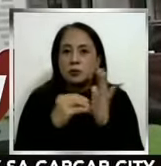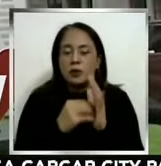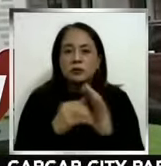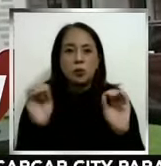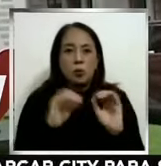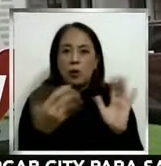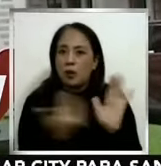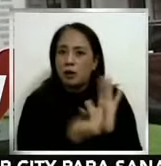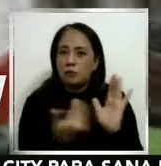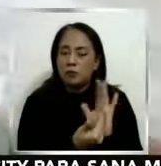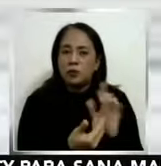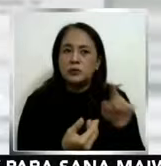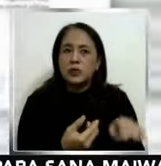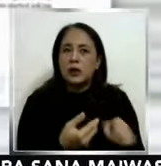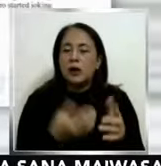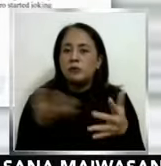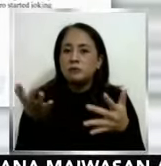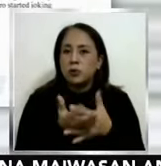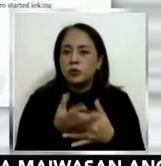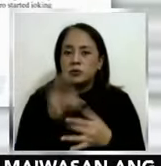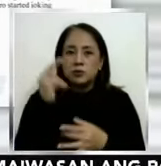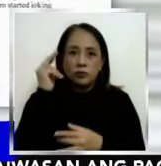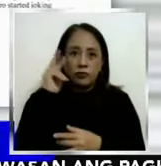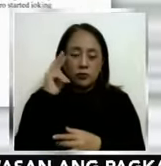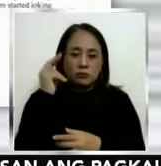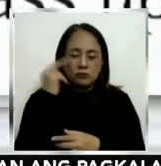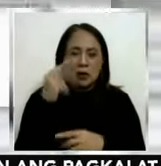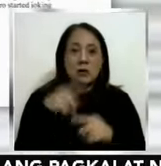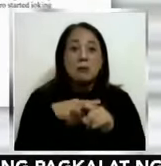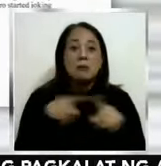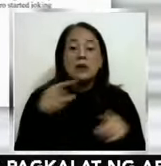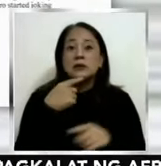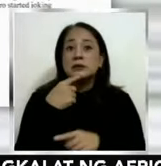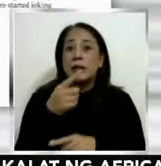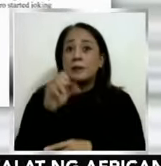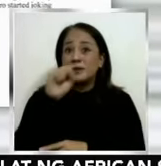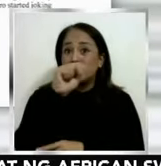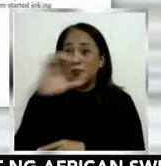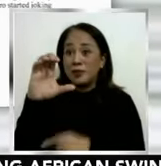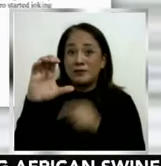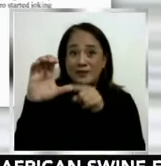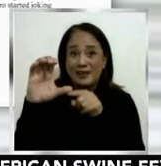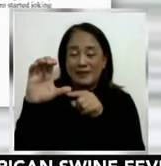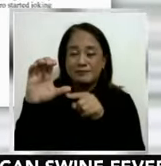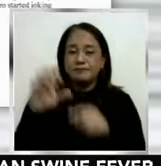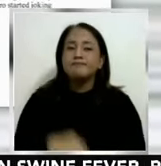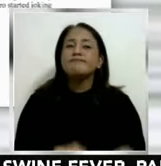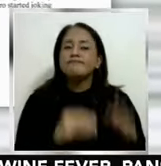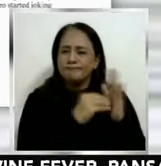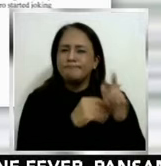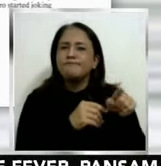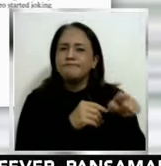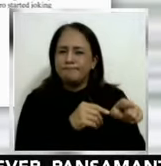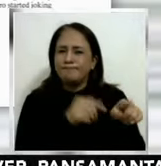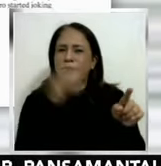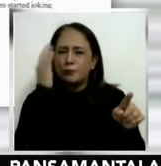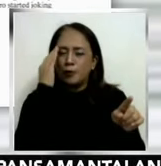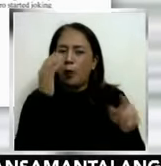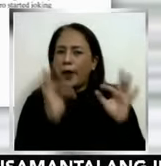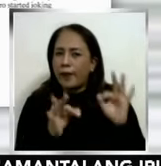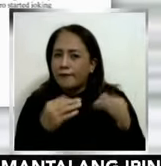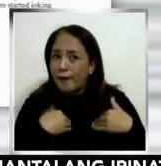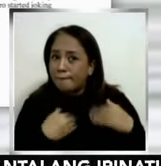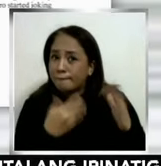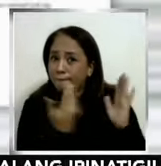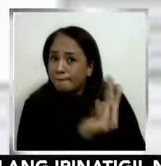para kasuhan si Navarro. Pero sabi ngayon ng Korte Suprema, Piskalya talaga ang tumutukoy kung may mga batayan para